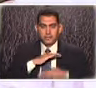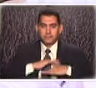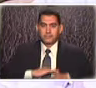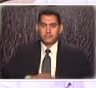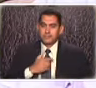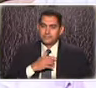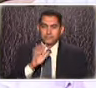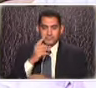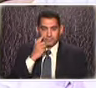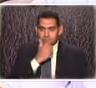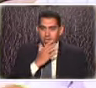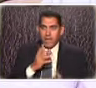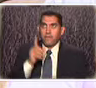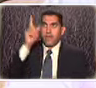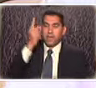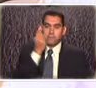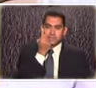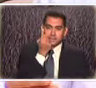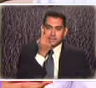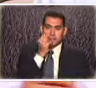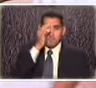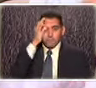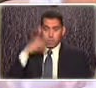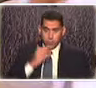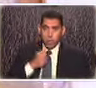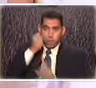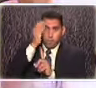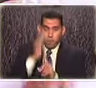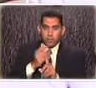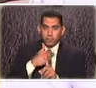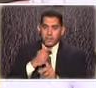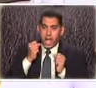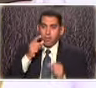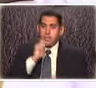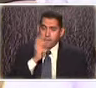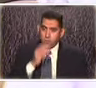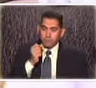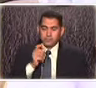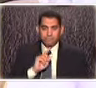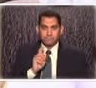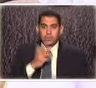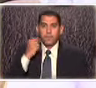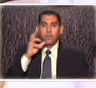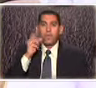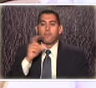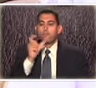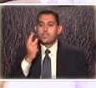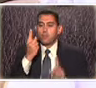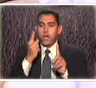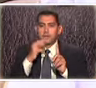الواقع الذي يحيط به لهذا مثال من انسان غير مسلم غاندي انتصر او او